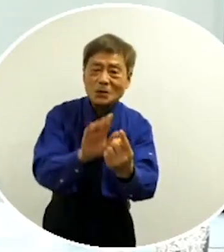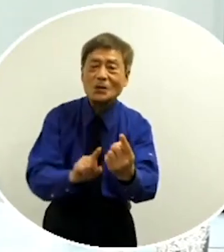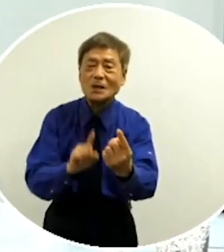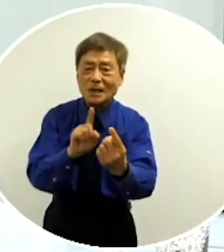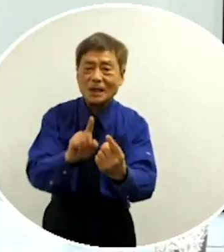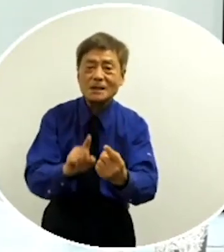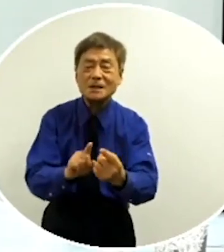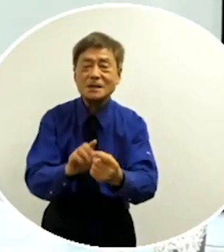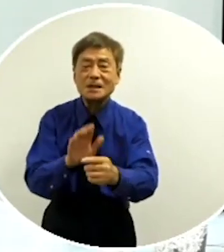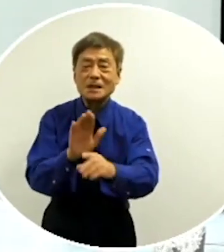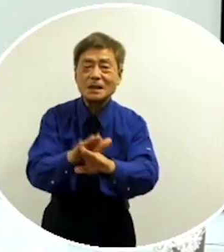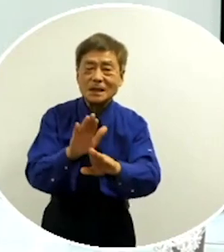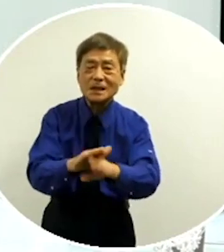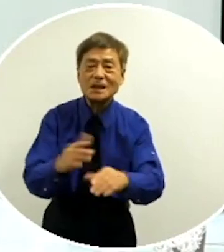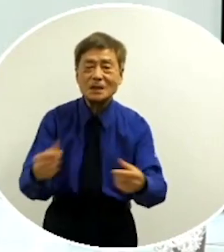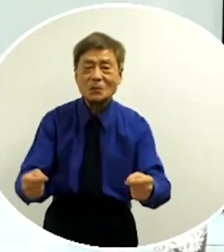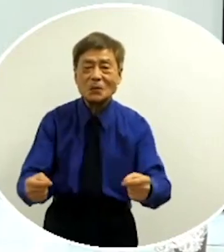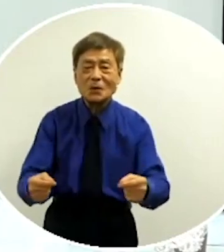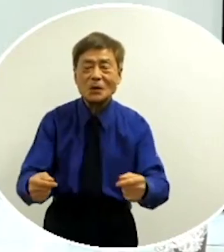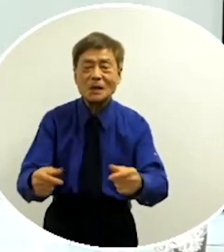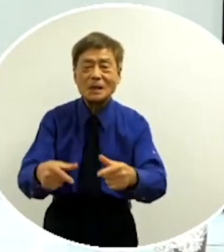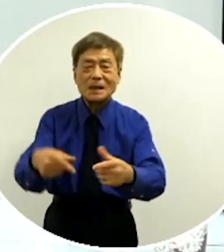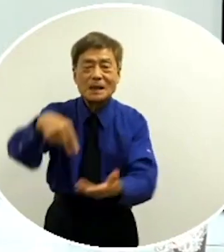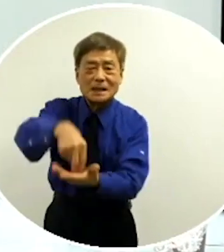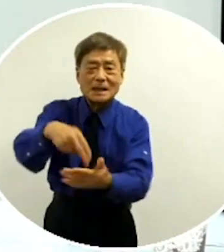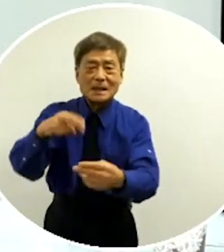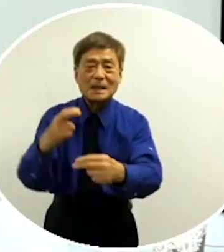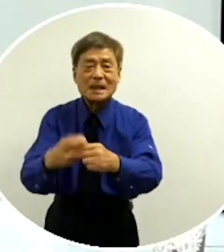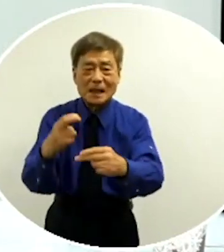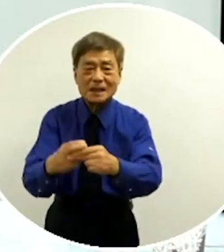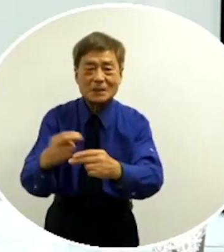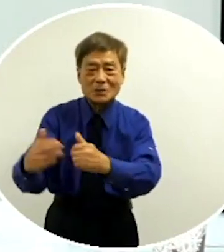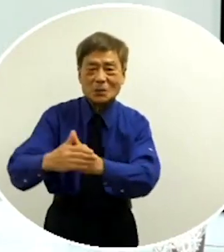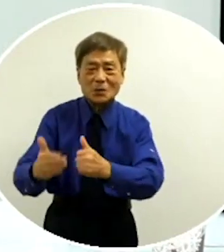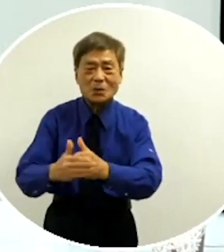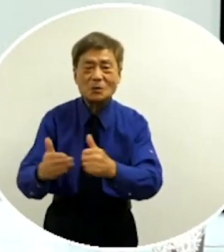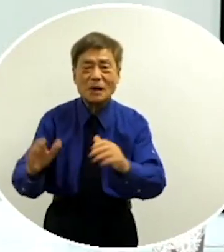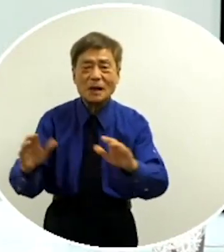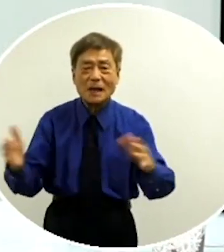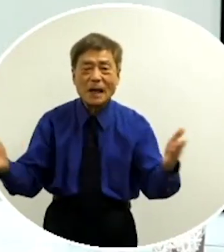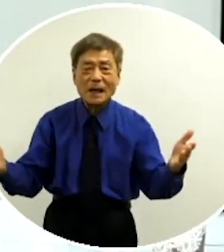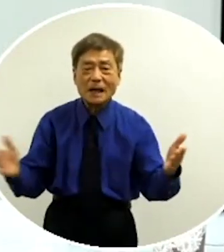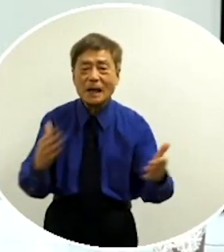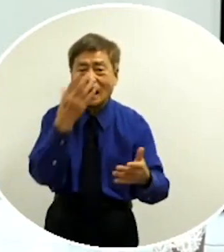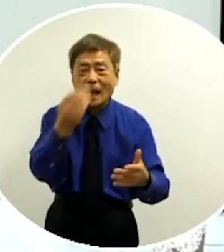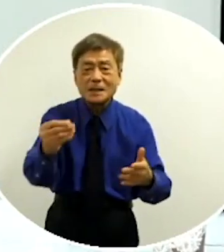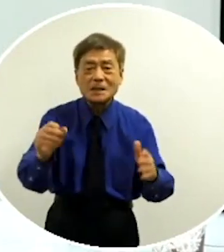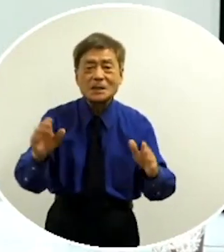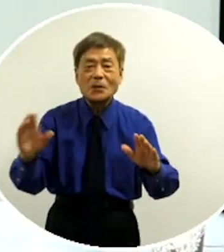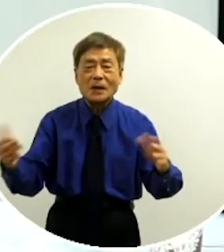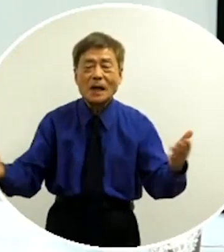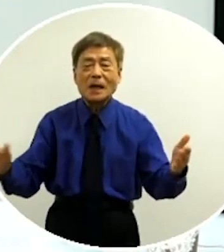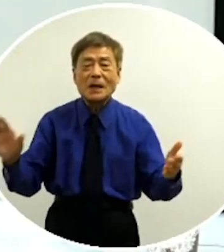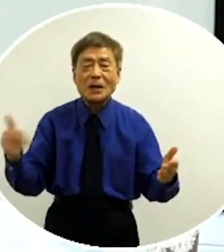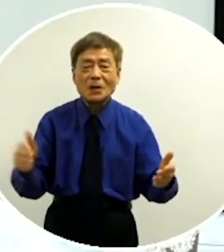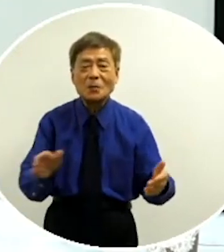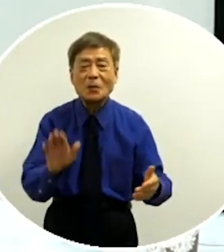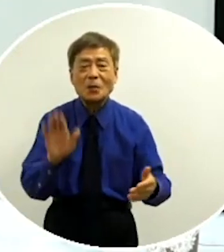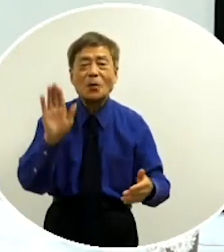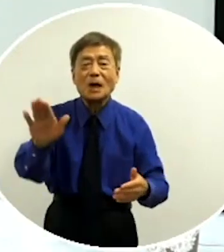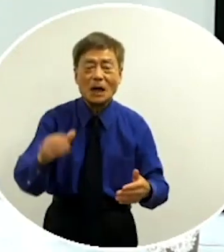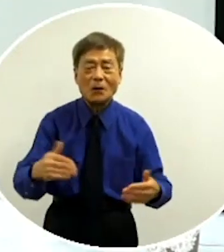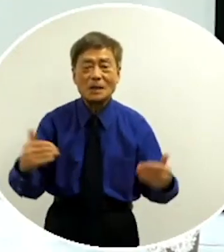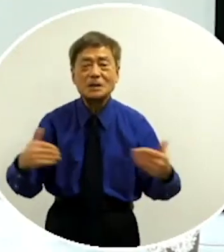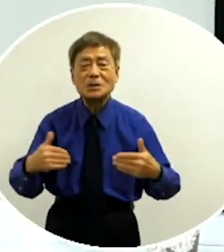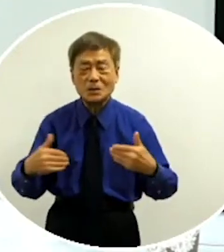そこは1- c 者じゃないけど女っていったようなことを教えていただくというのもですね我々にとってはすごく大きなことだと思っています